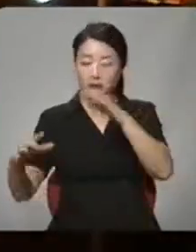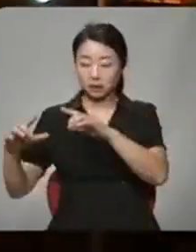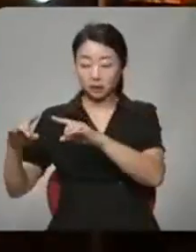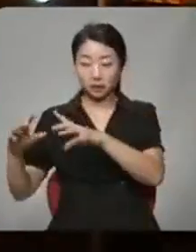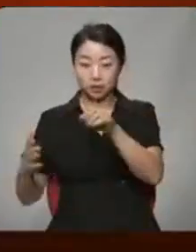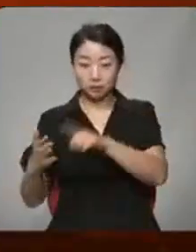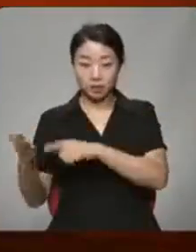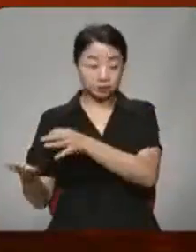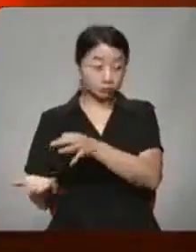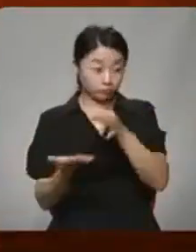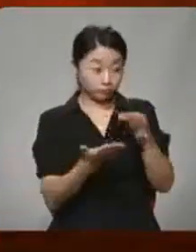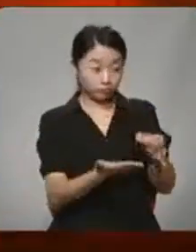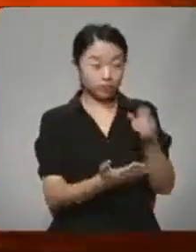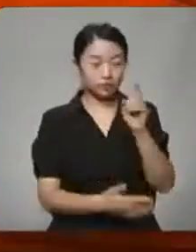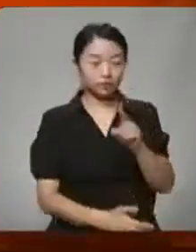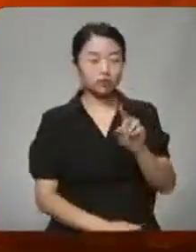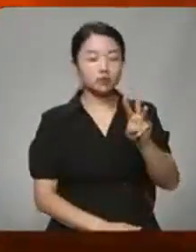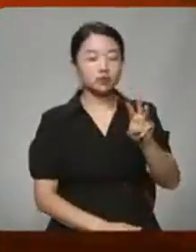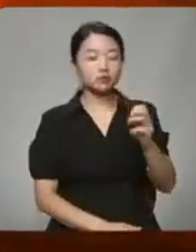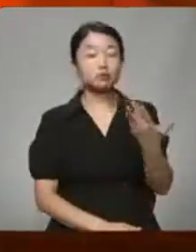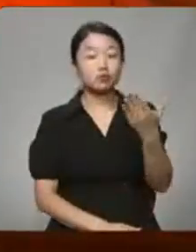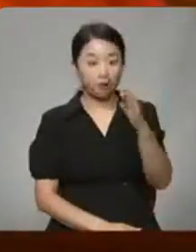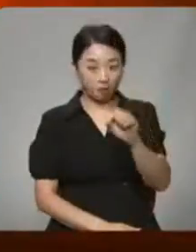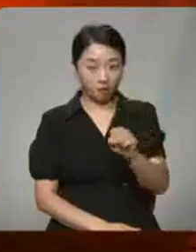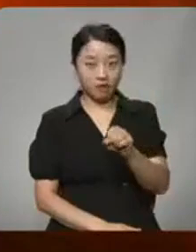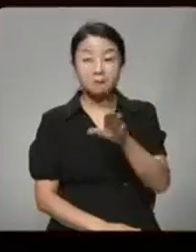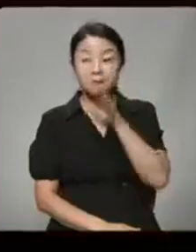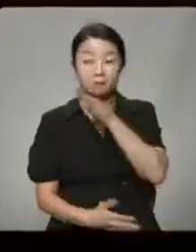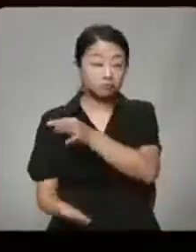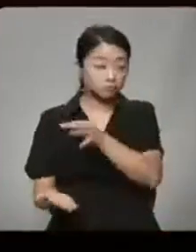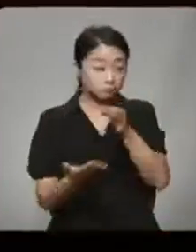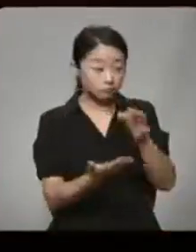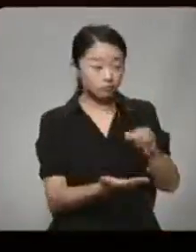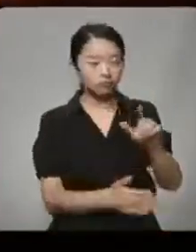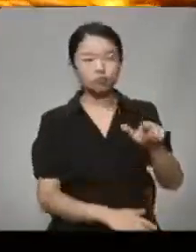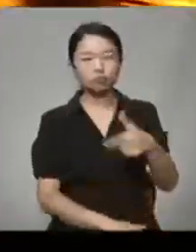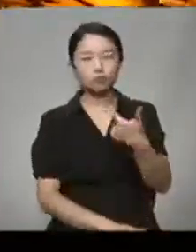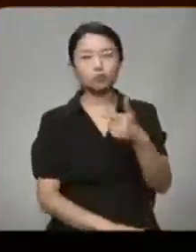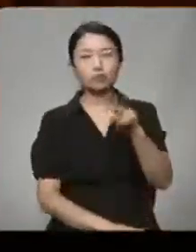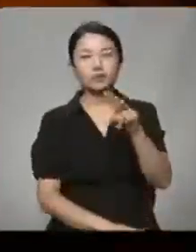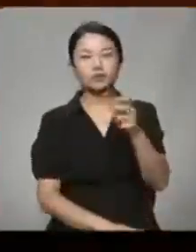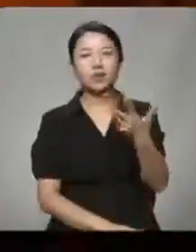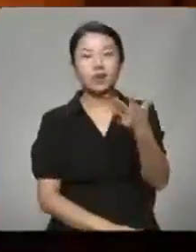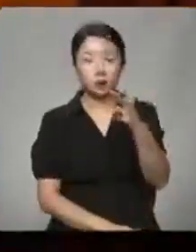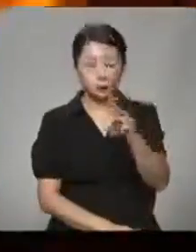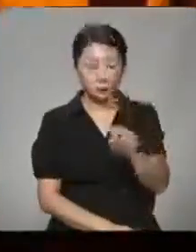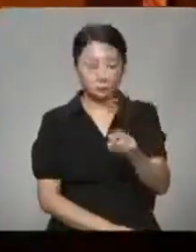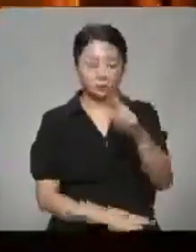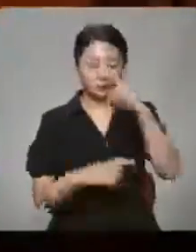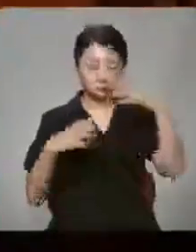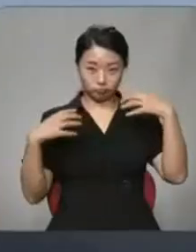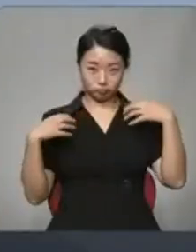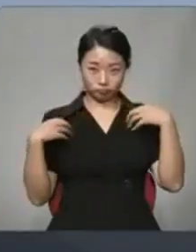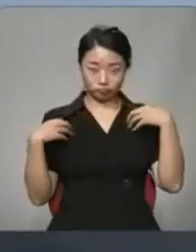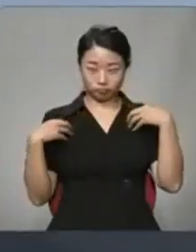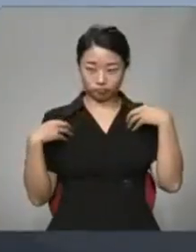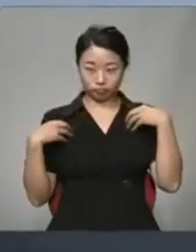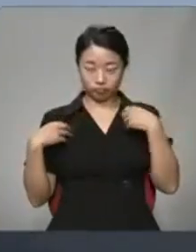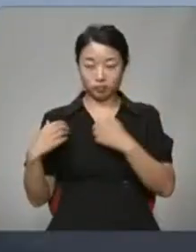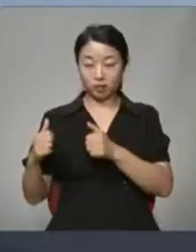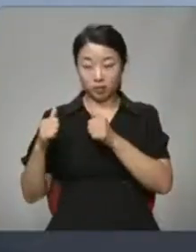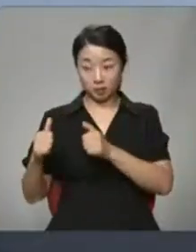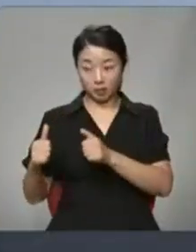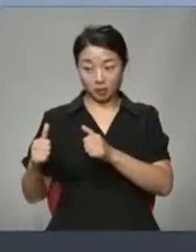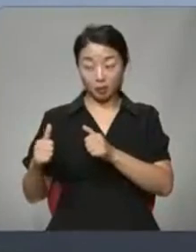보상금은 1,039억 원이지만 실제 지급된 건 628억 원입니다. 정부가 한전의 구상권 청구